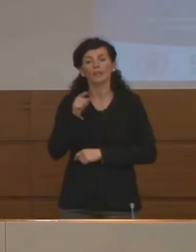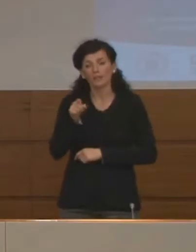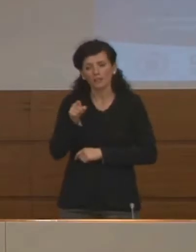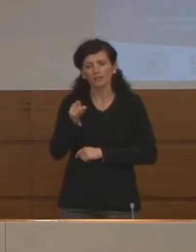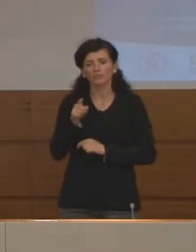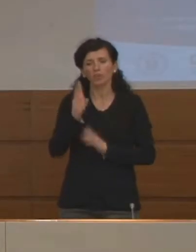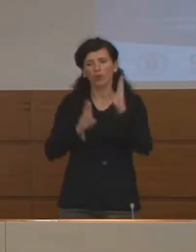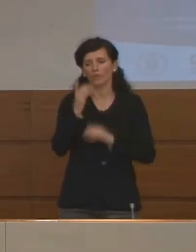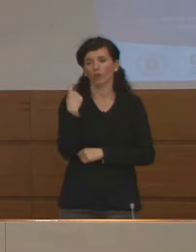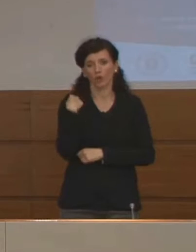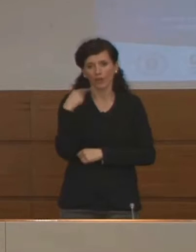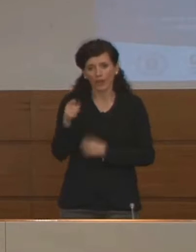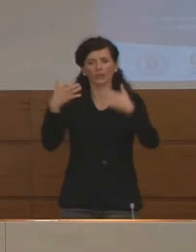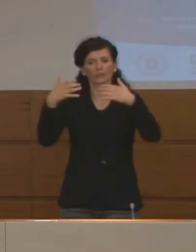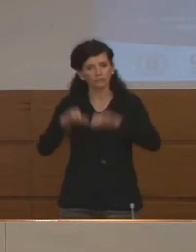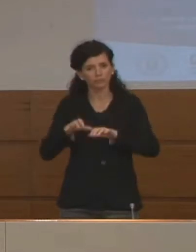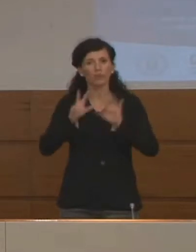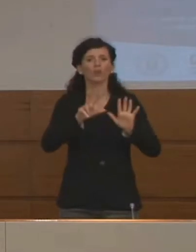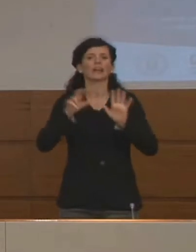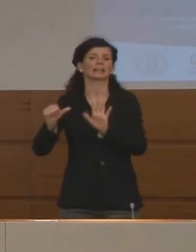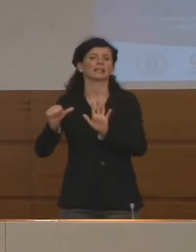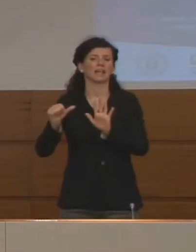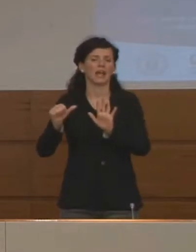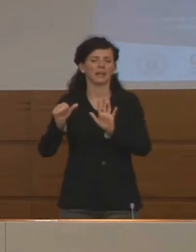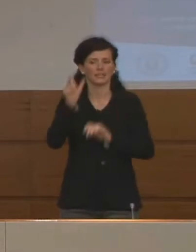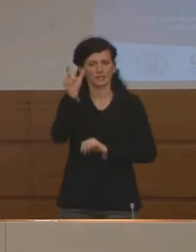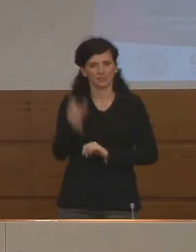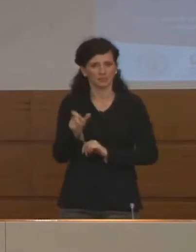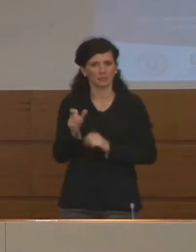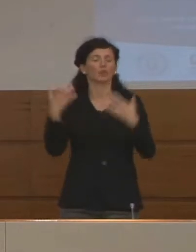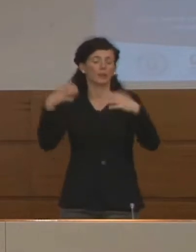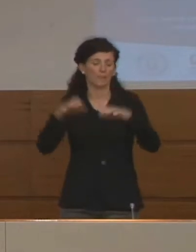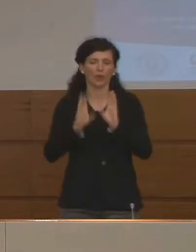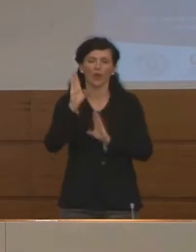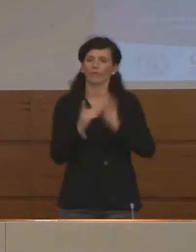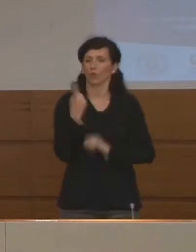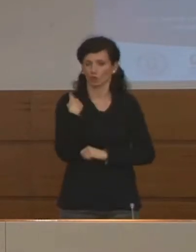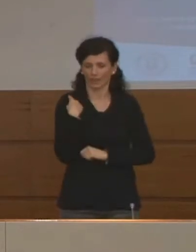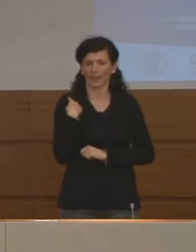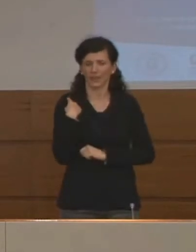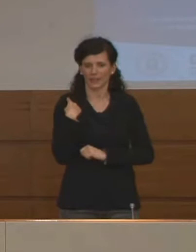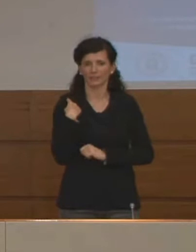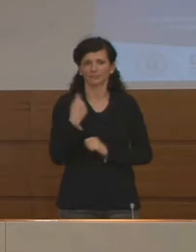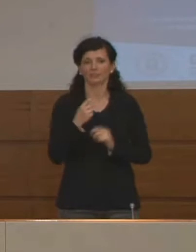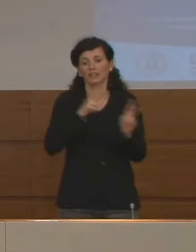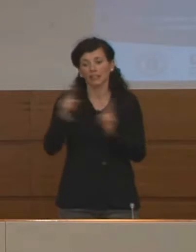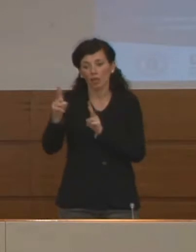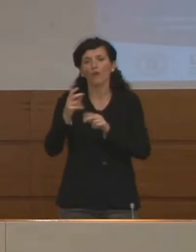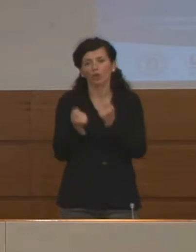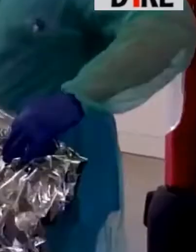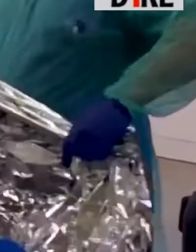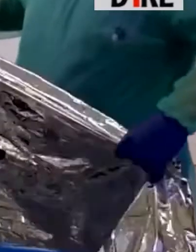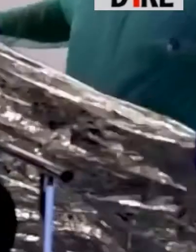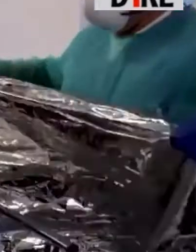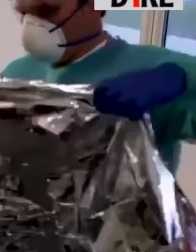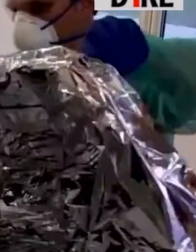Per il sesto giorno consecutivo calano ancora i ricoveri in terapia intensiva, sono 3.605 pazienti nei reparti, 88 in meno rispetto a ieri.